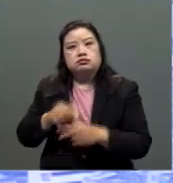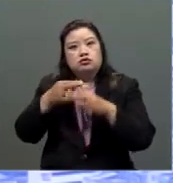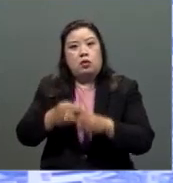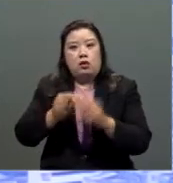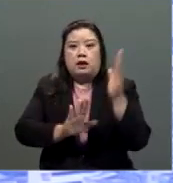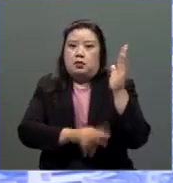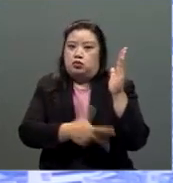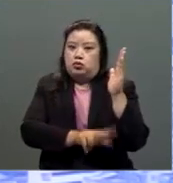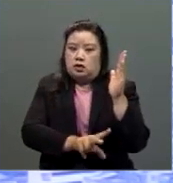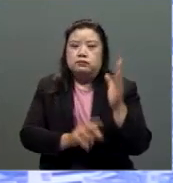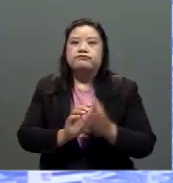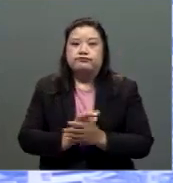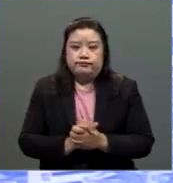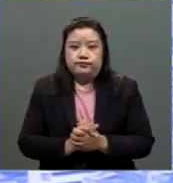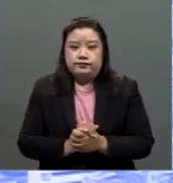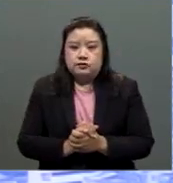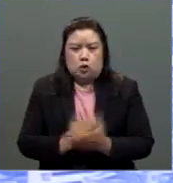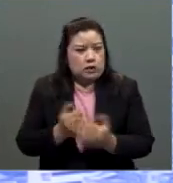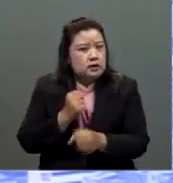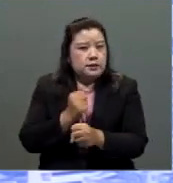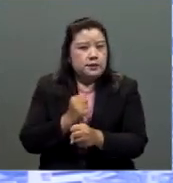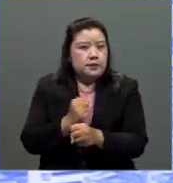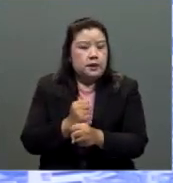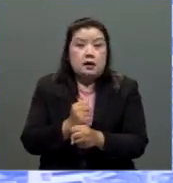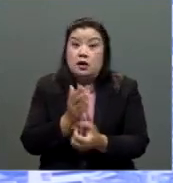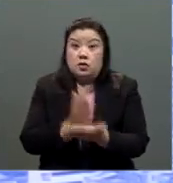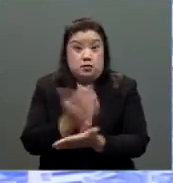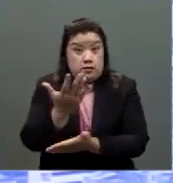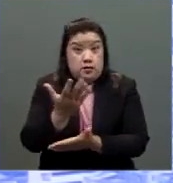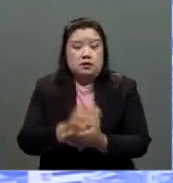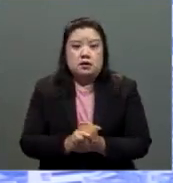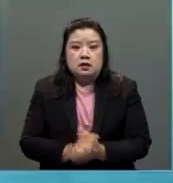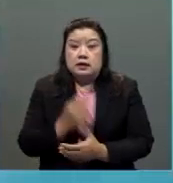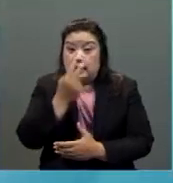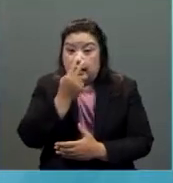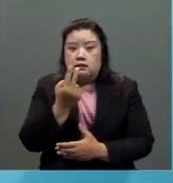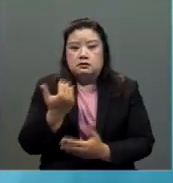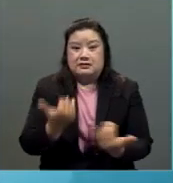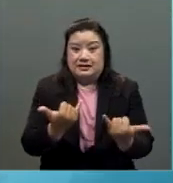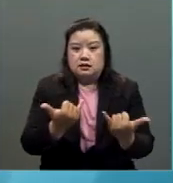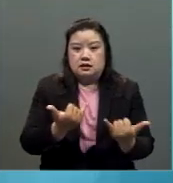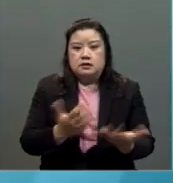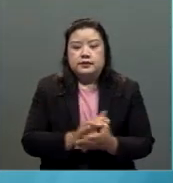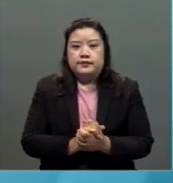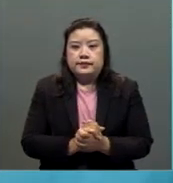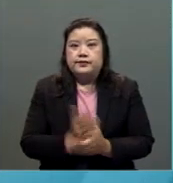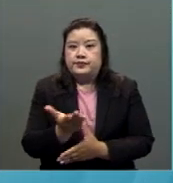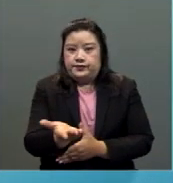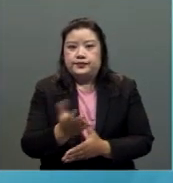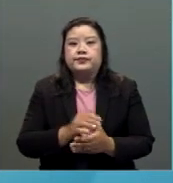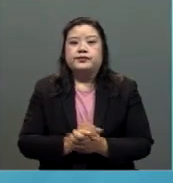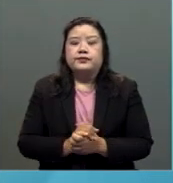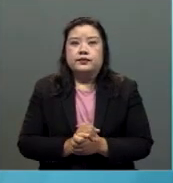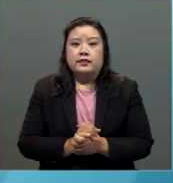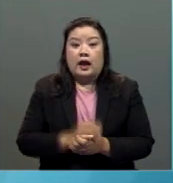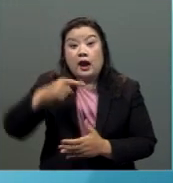ไปหลายวันแล้วนะครับตอนนี้ก็ยังทำหน้าที่ตรงนี้อยู่จะเห็นว่ากราฟตรงนี้นะครับไม่ใช่กราฟฮะเป็นแผนภูมิประเ